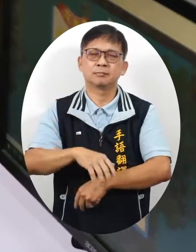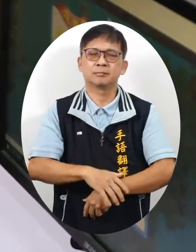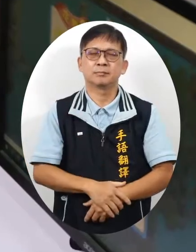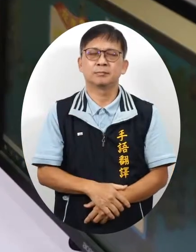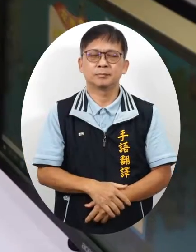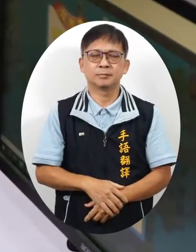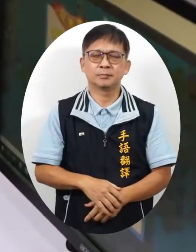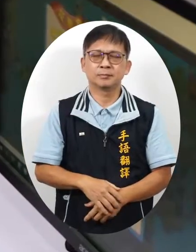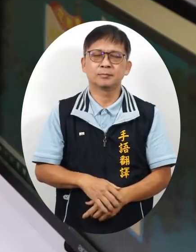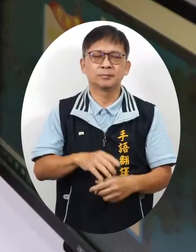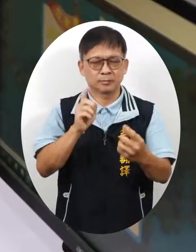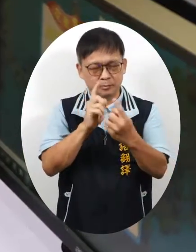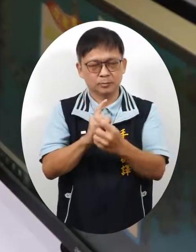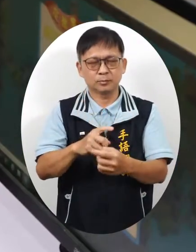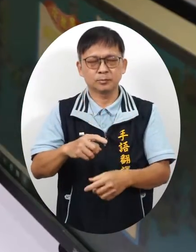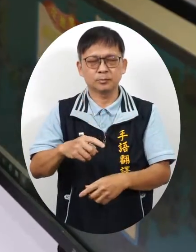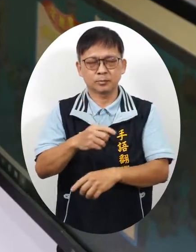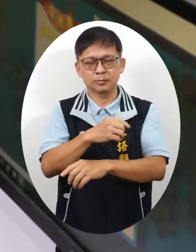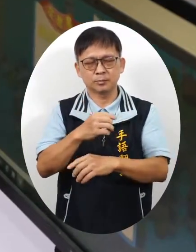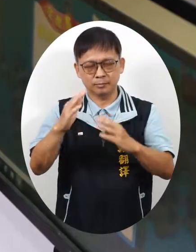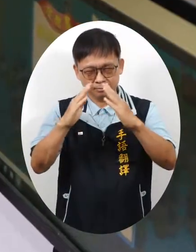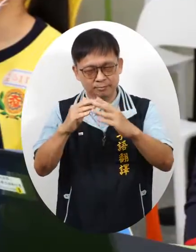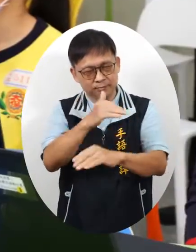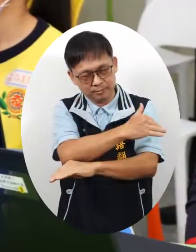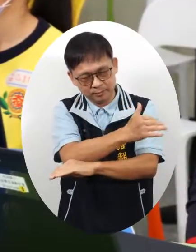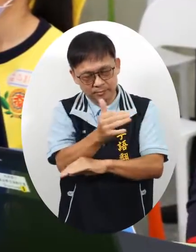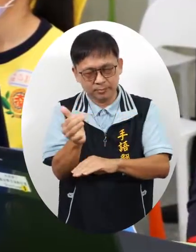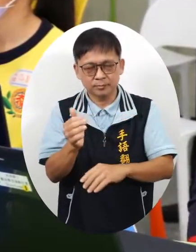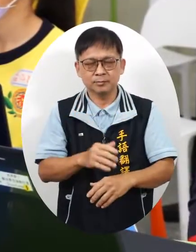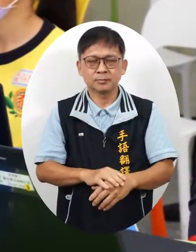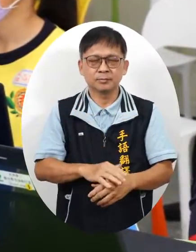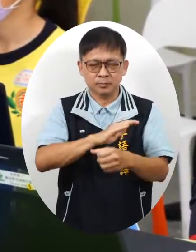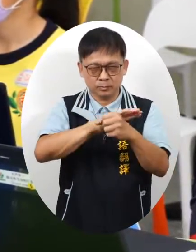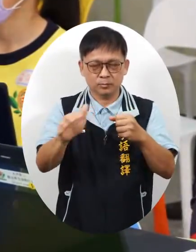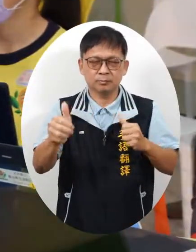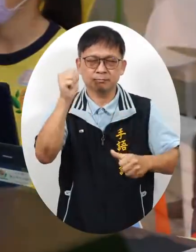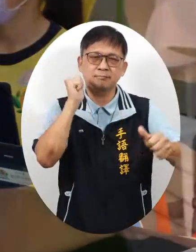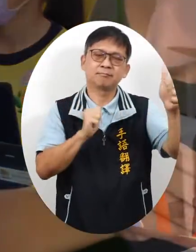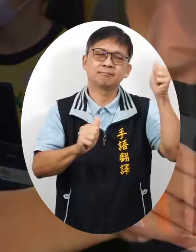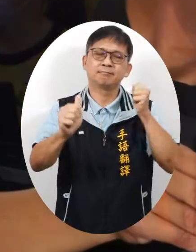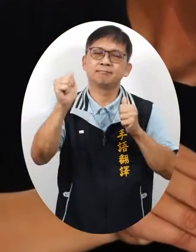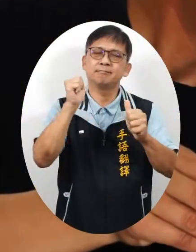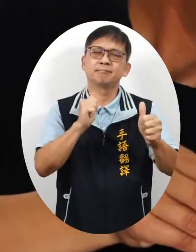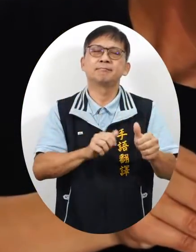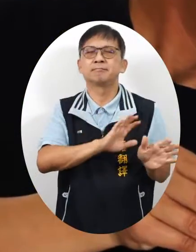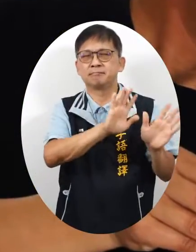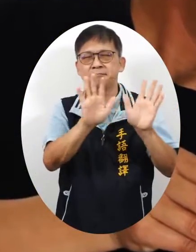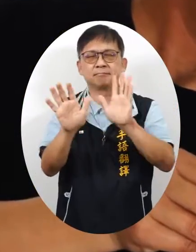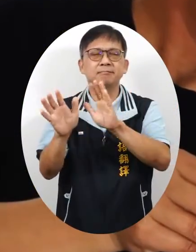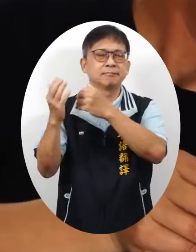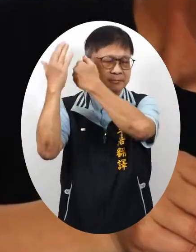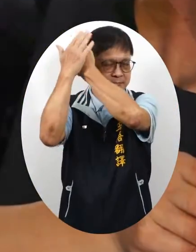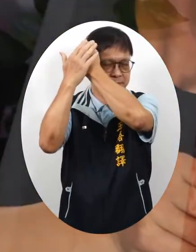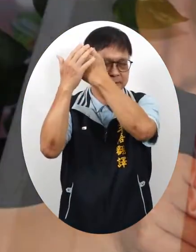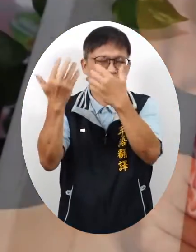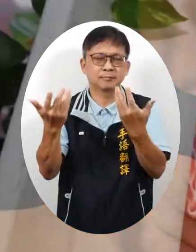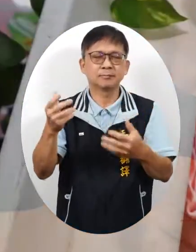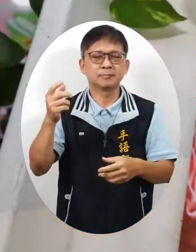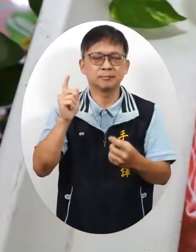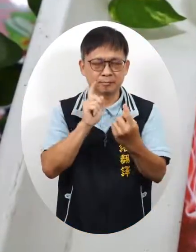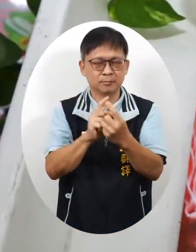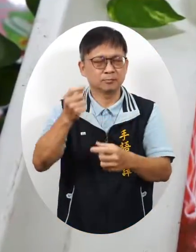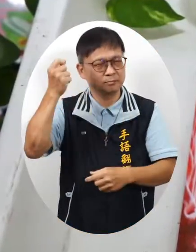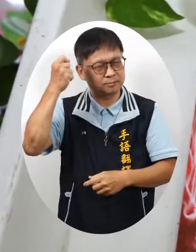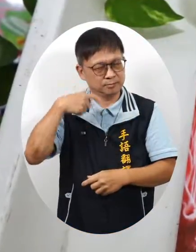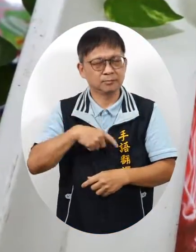眼国际以外，我更希望大家能够对故乡充满了记忆跟情感，让大家